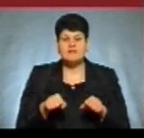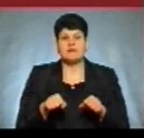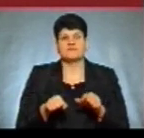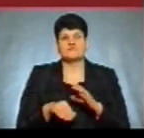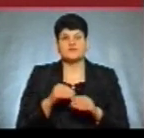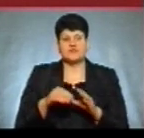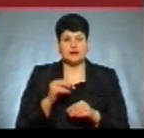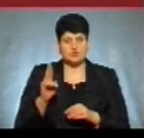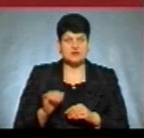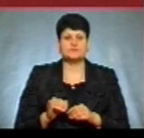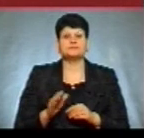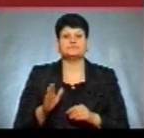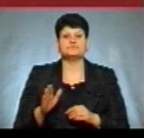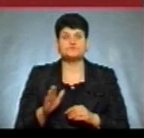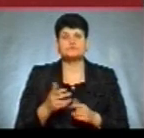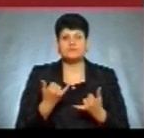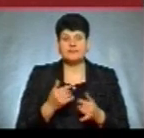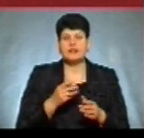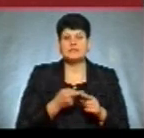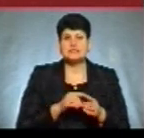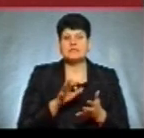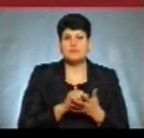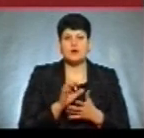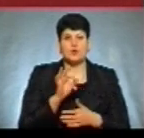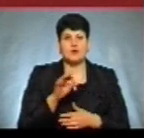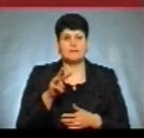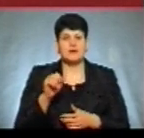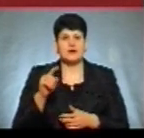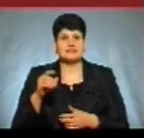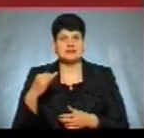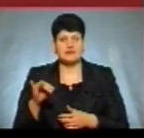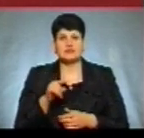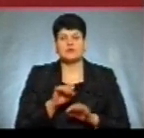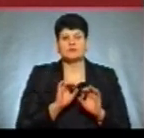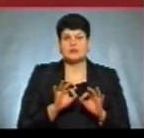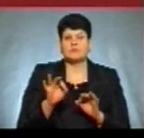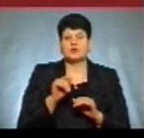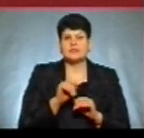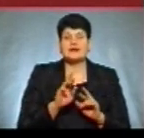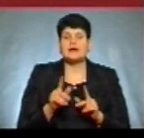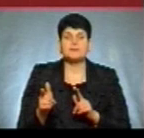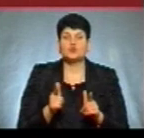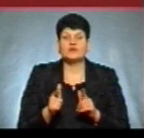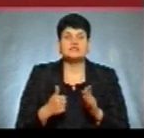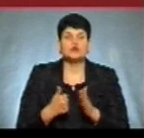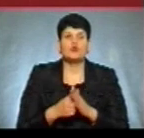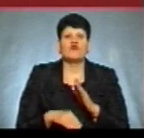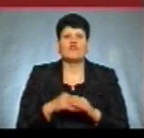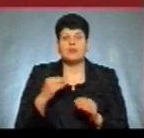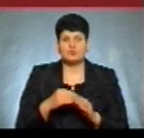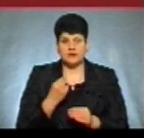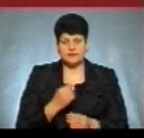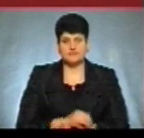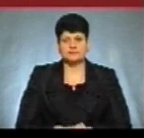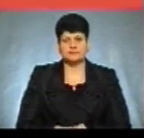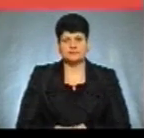захисту виборчих прав на Тернопільщині обіймає Ольга Мазаєва. Минулого тижня у програмі «Тема дня» вона розповіла про те, як підготуватися до виборів. Давайте нагадаємо ще